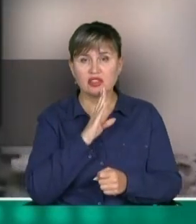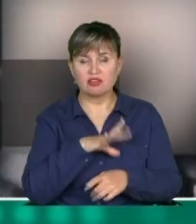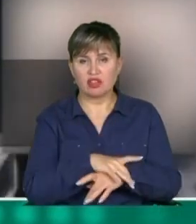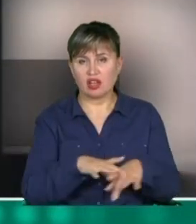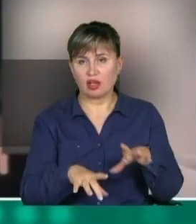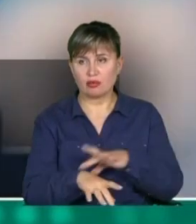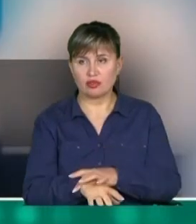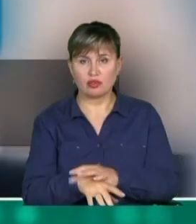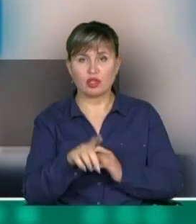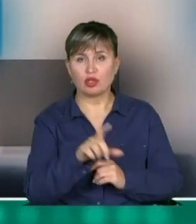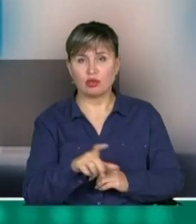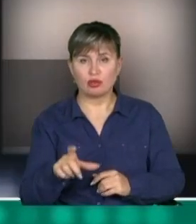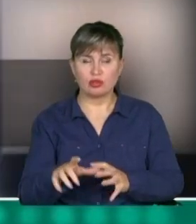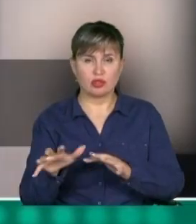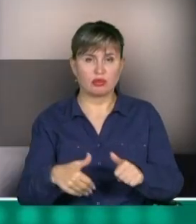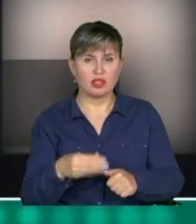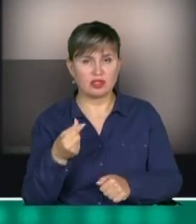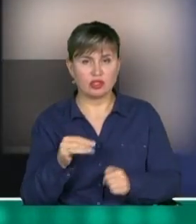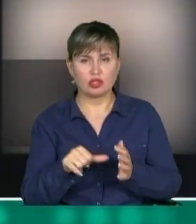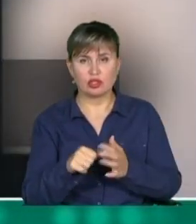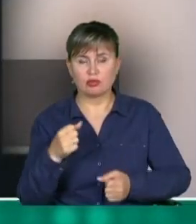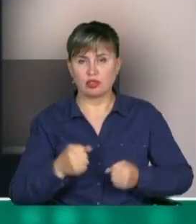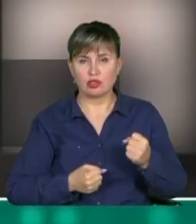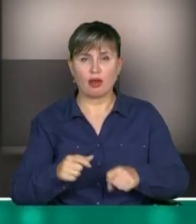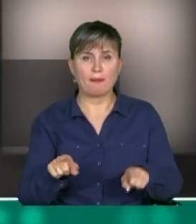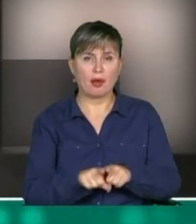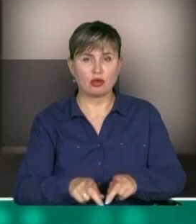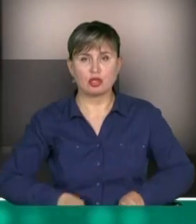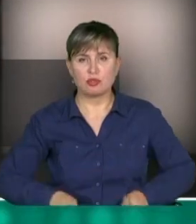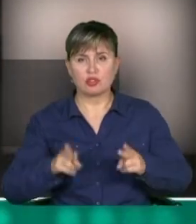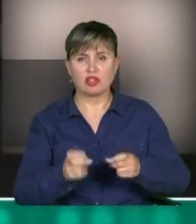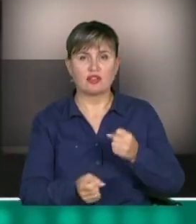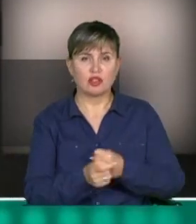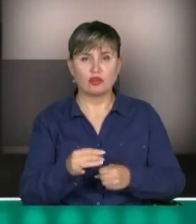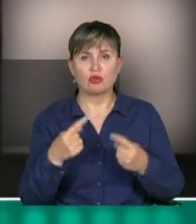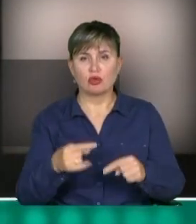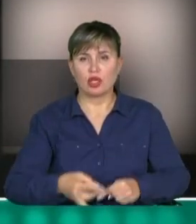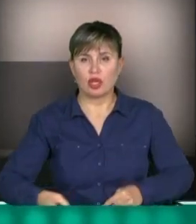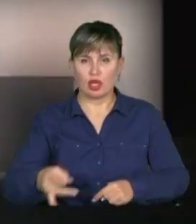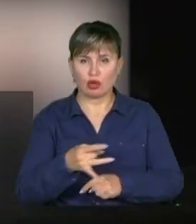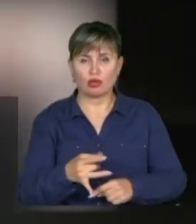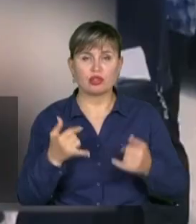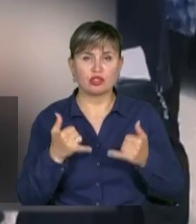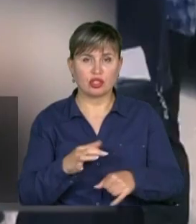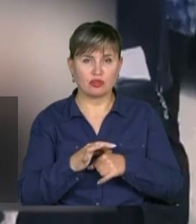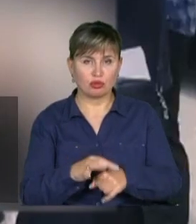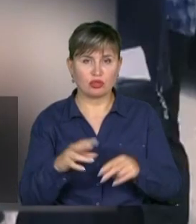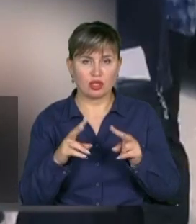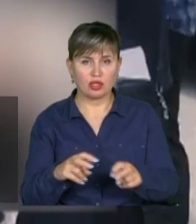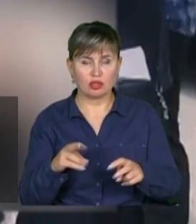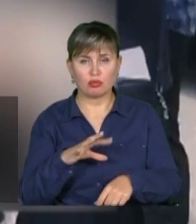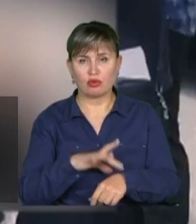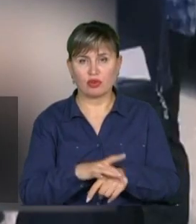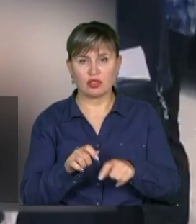рабство. Сотрудники изъяли деньги и 6 автомашин. Похожие преступления выявлены и в других регионах. Сейчас ведутся расследования по